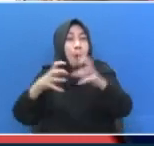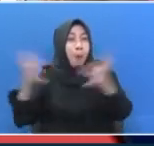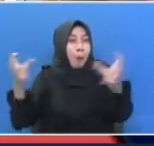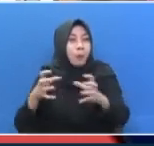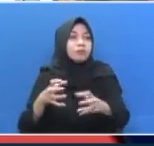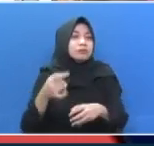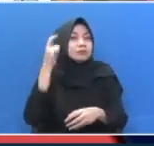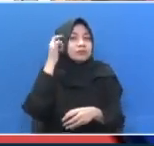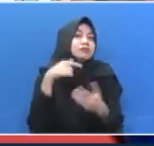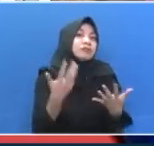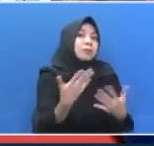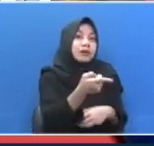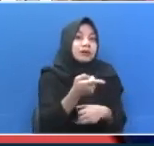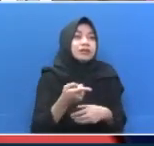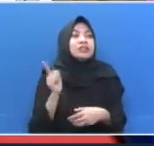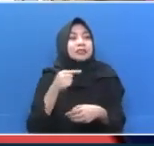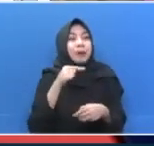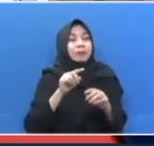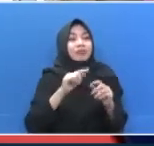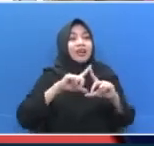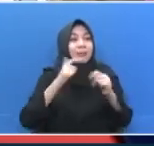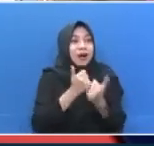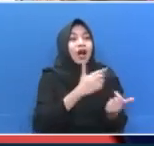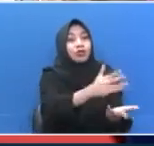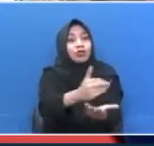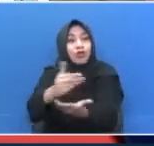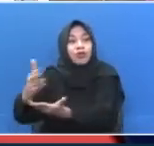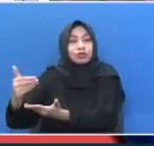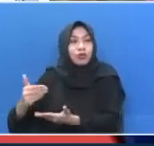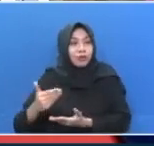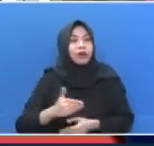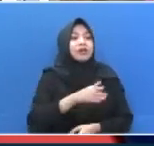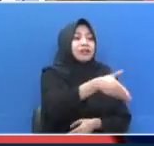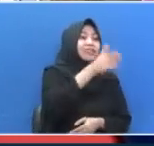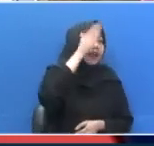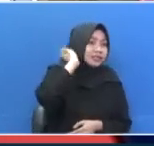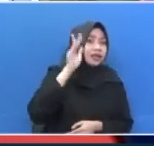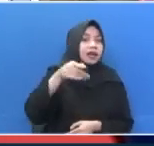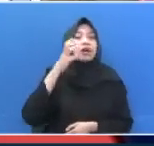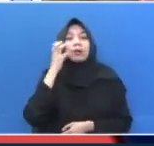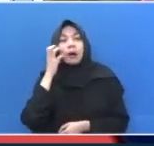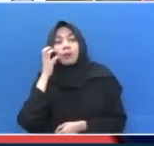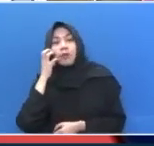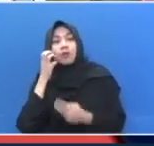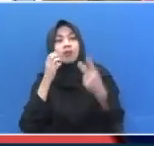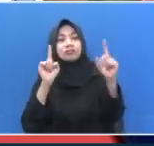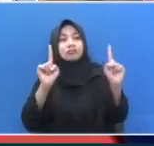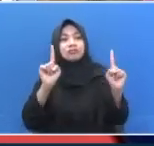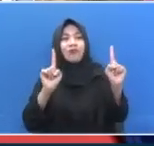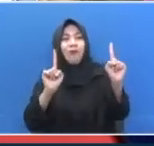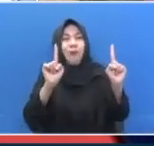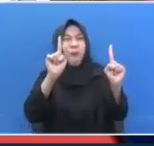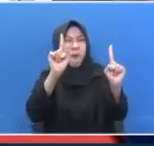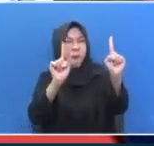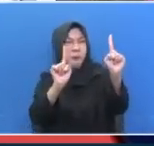hasil survei ataupun melihat sosok dari baca fresh baik Ganjar pranowo maupun Prabowo Subianto nih persaingannya